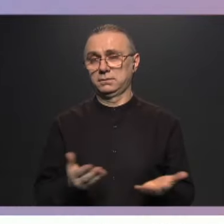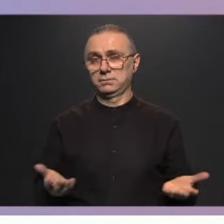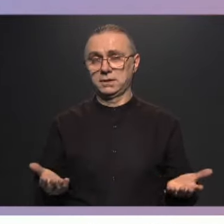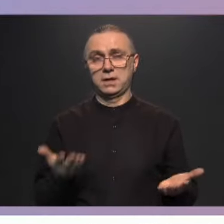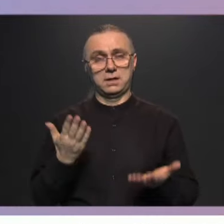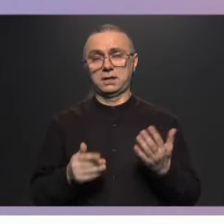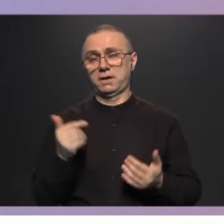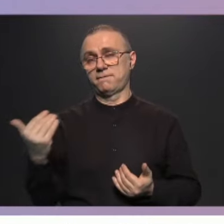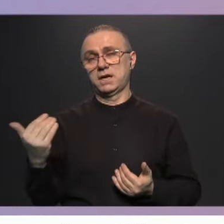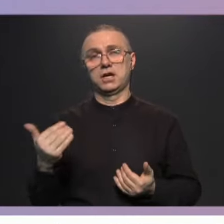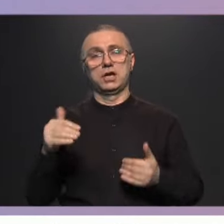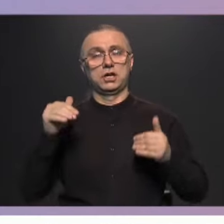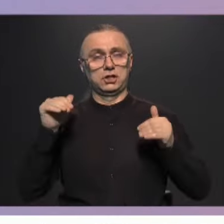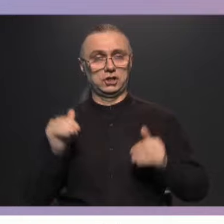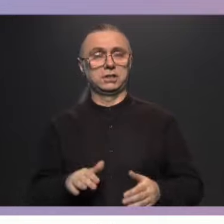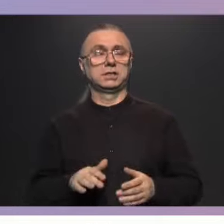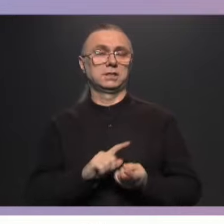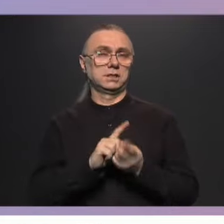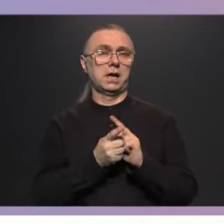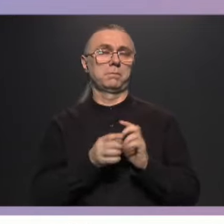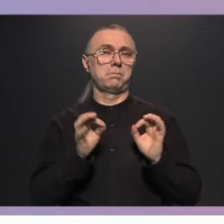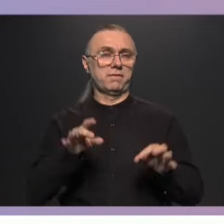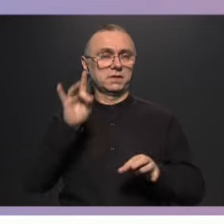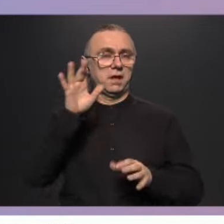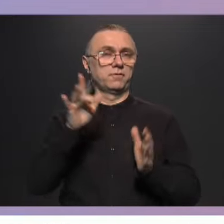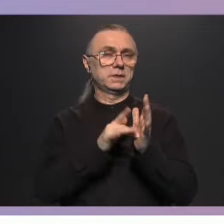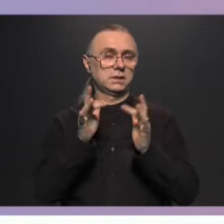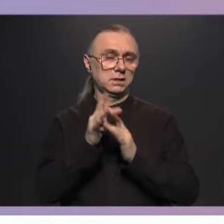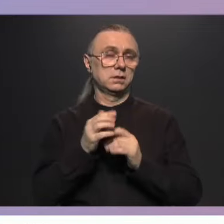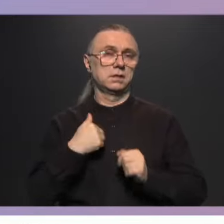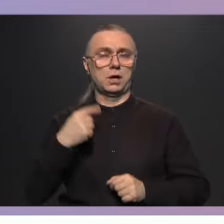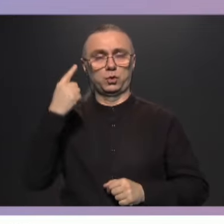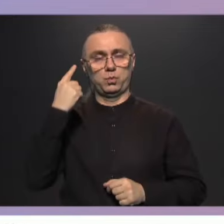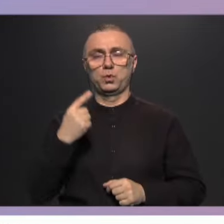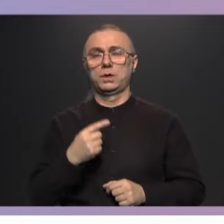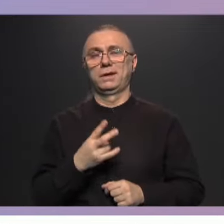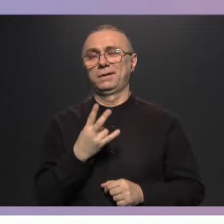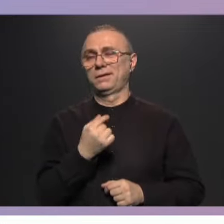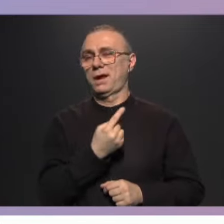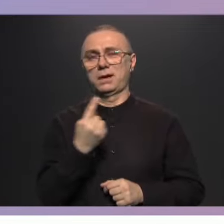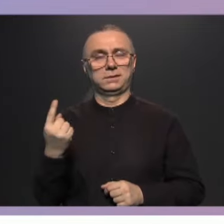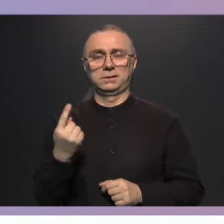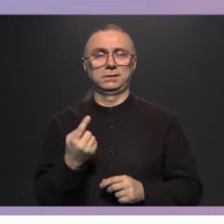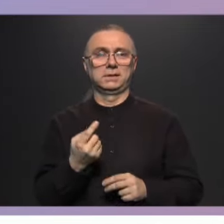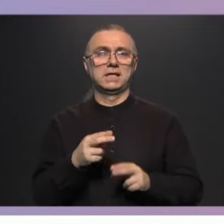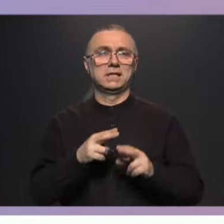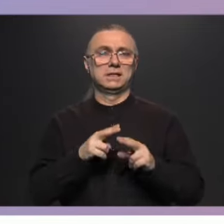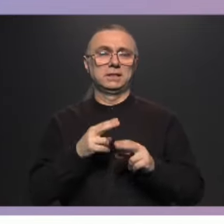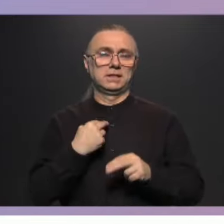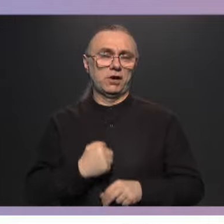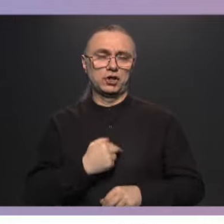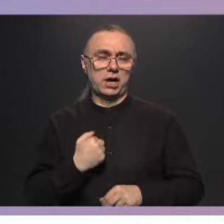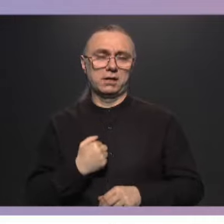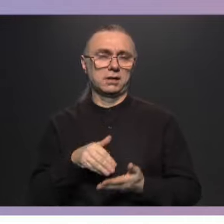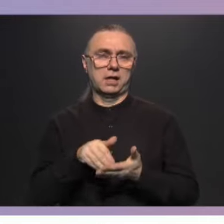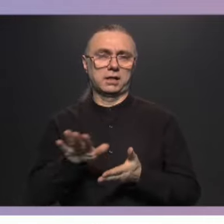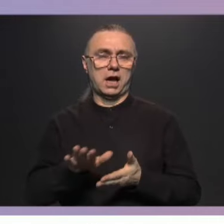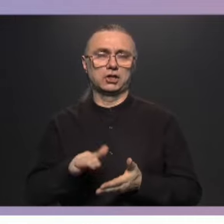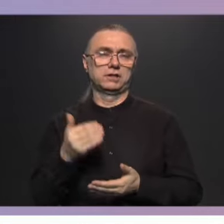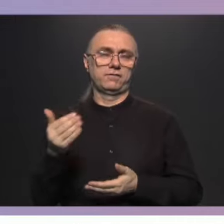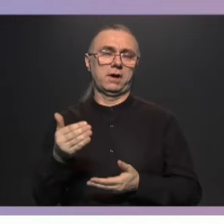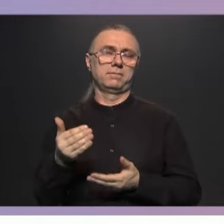если вы решитесь стать православным христианином, я думаю, что ни один священник вам в крещении не откажет, и вы будете идти путем православия.